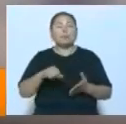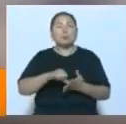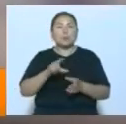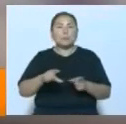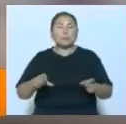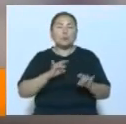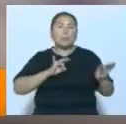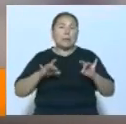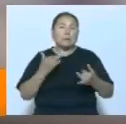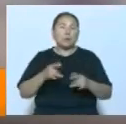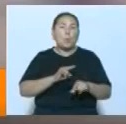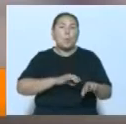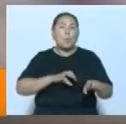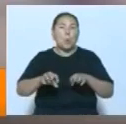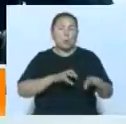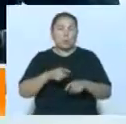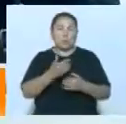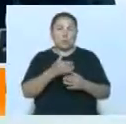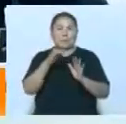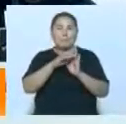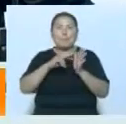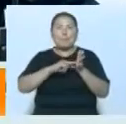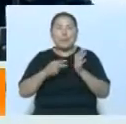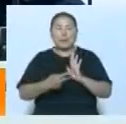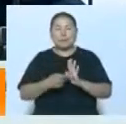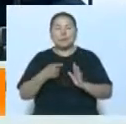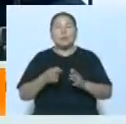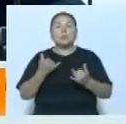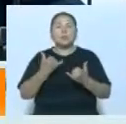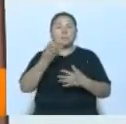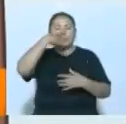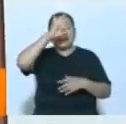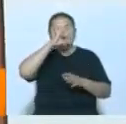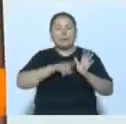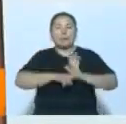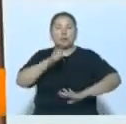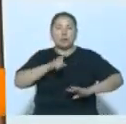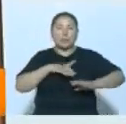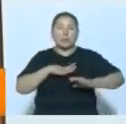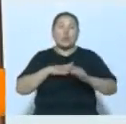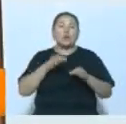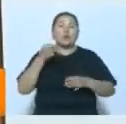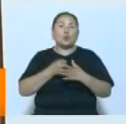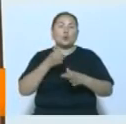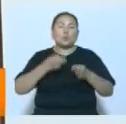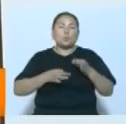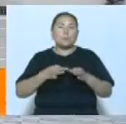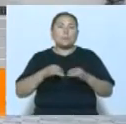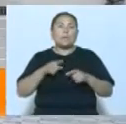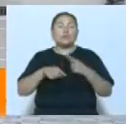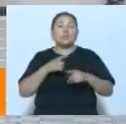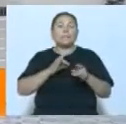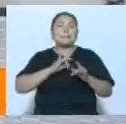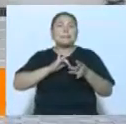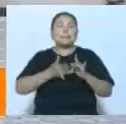участие в рекламе ее мошеннических схем. В полиции открыли досудебное дело в отношении одной подозреваемой, которая через Инстаграм-сеть